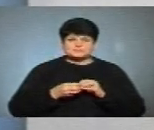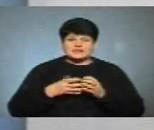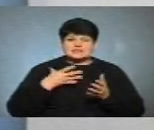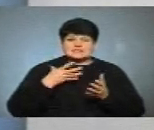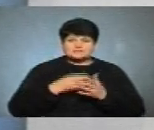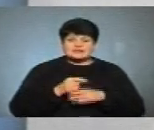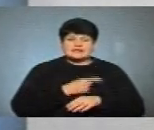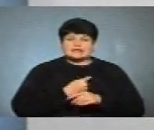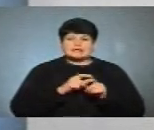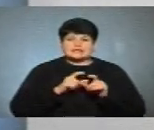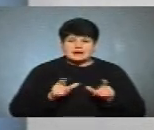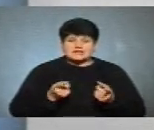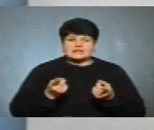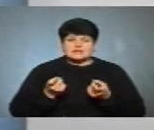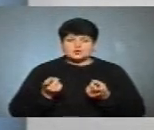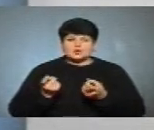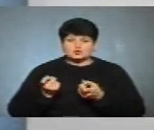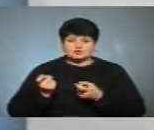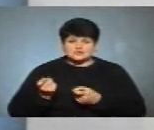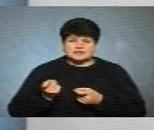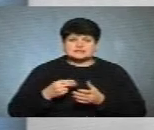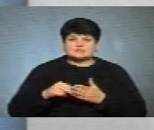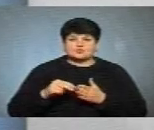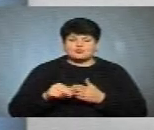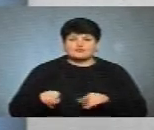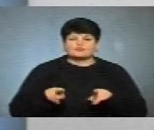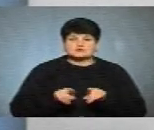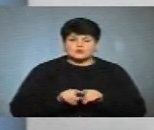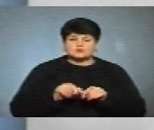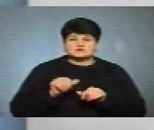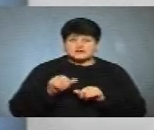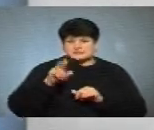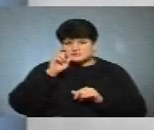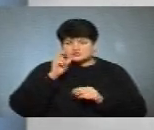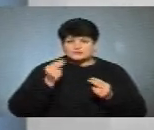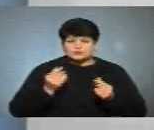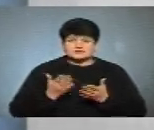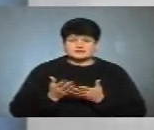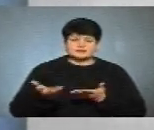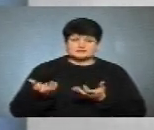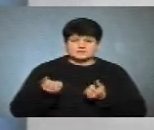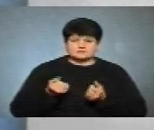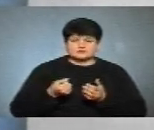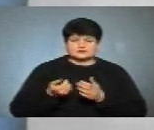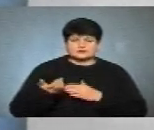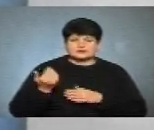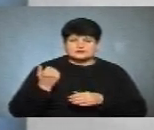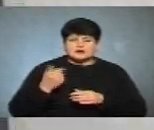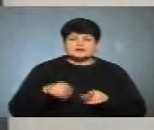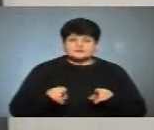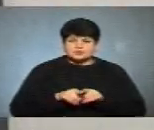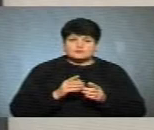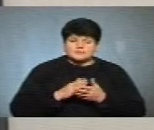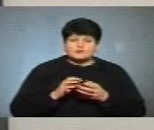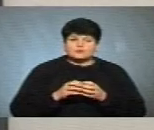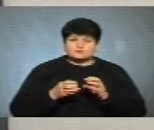своїх лікарень і долучаються, і закуповують також, крім державних коштів, які надходять до цього. Але все одно ми маємо таку